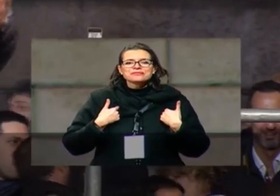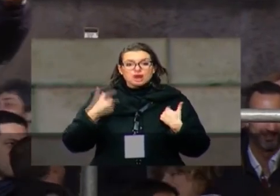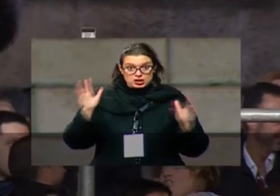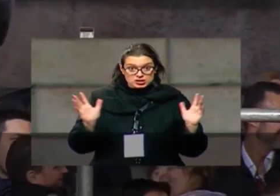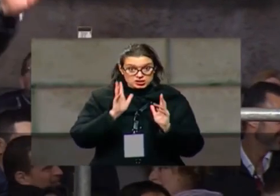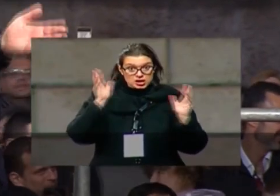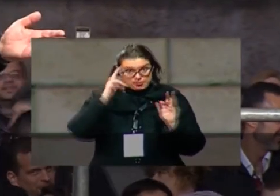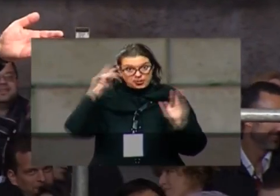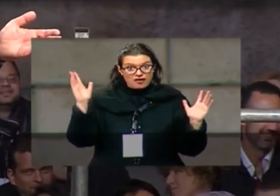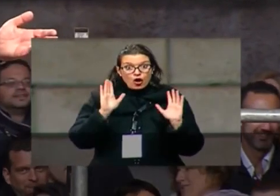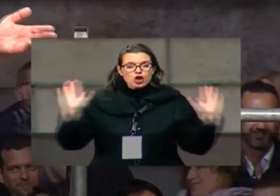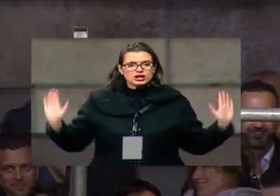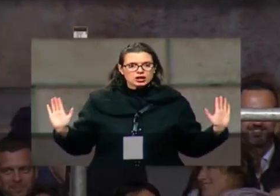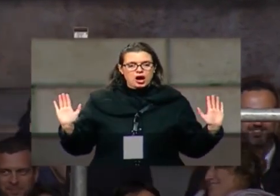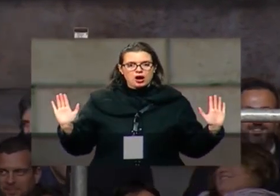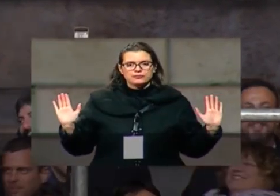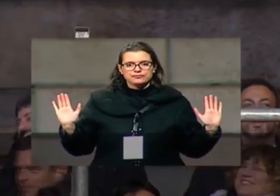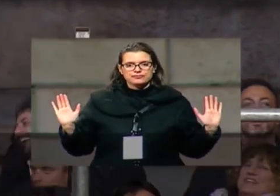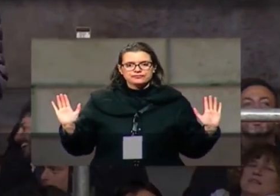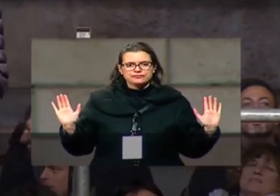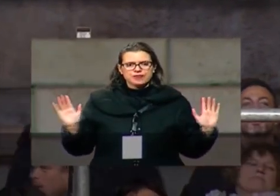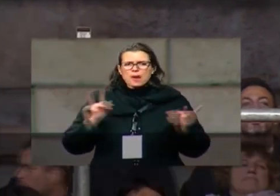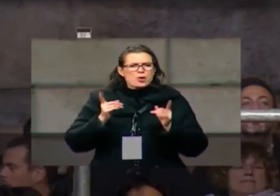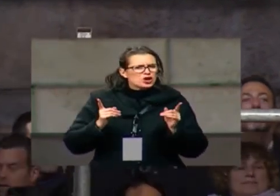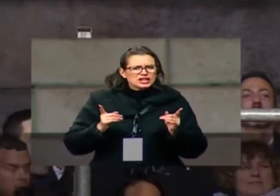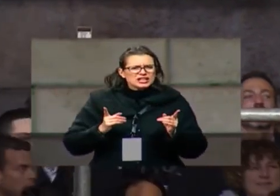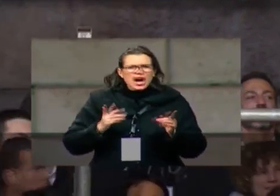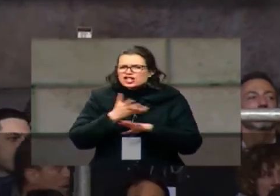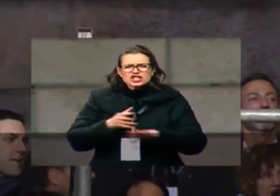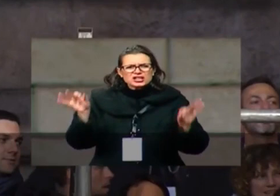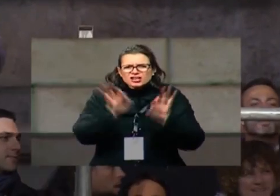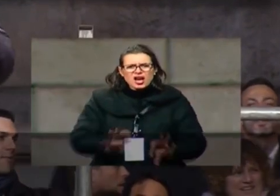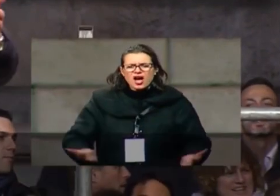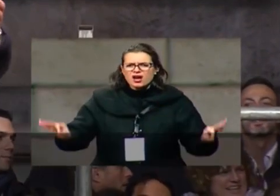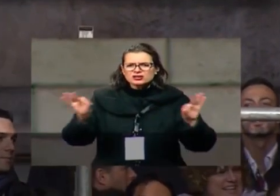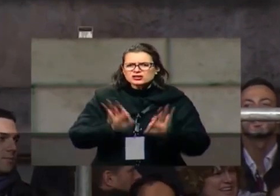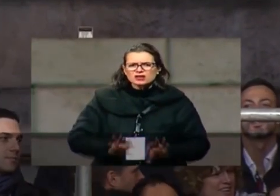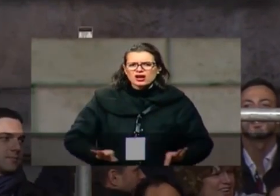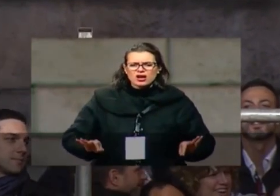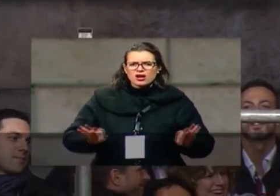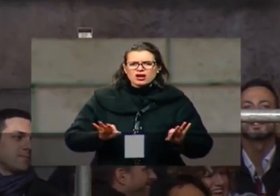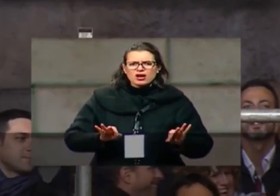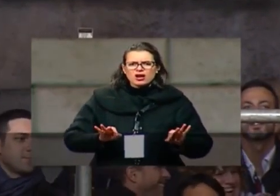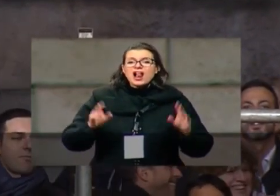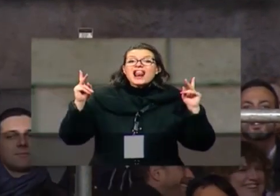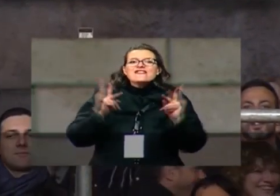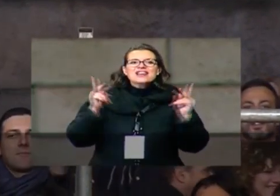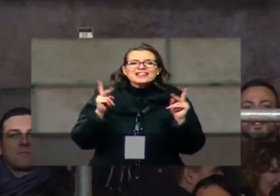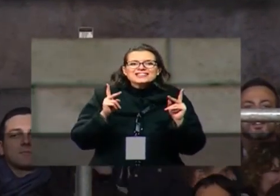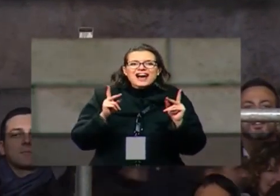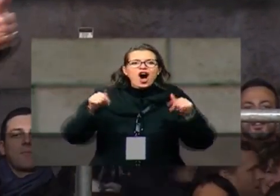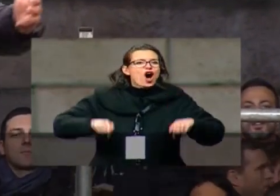è parapsicologia non è politica non c'entra niente Non c'entra niente perché ormai la verità non